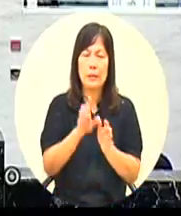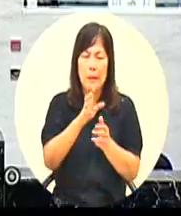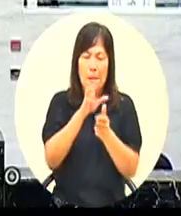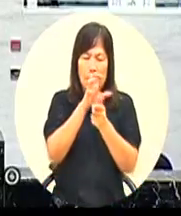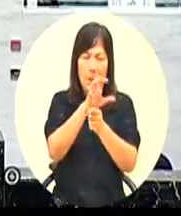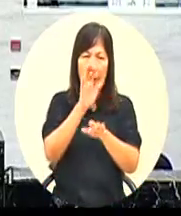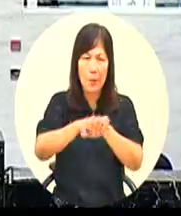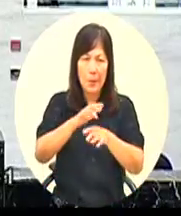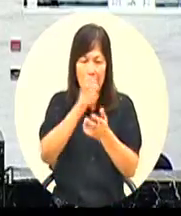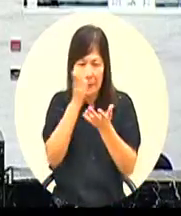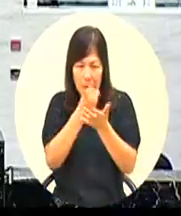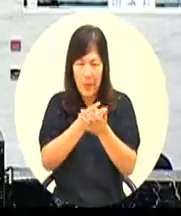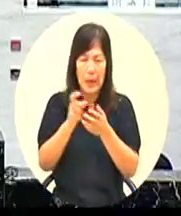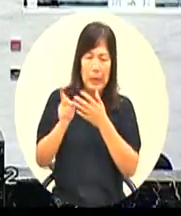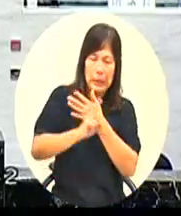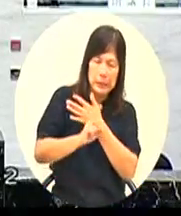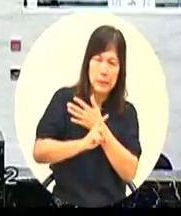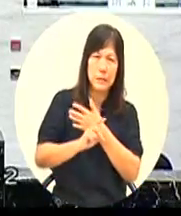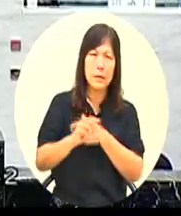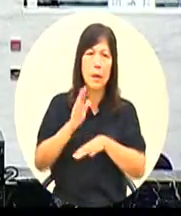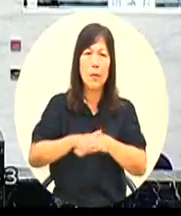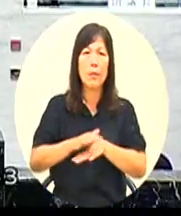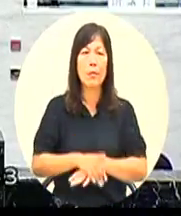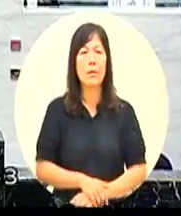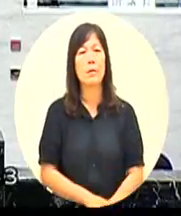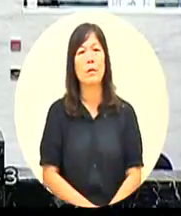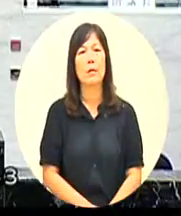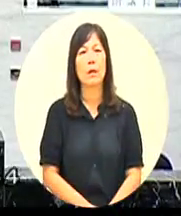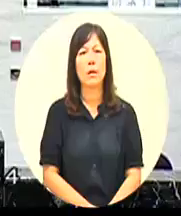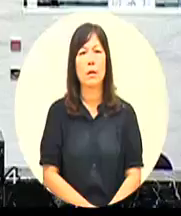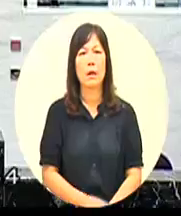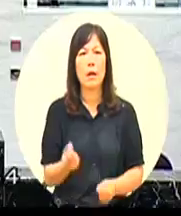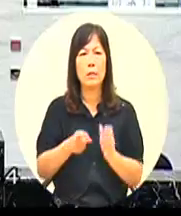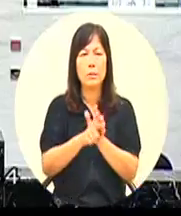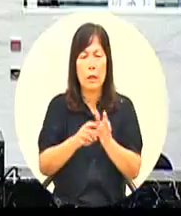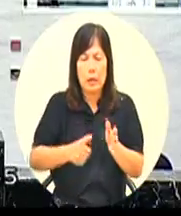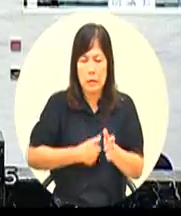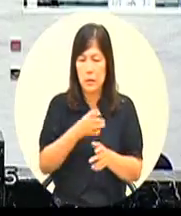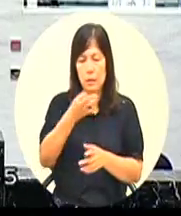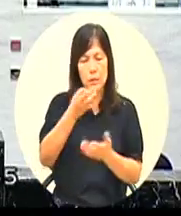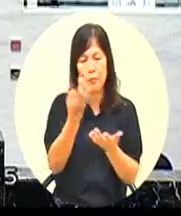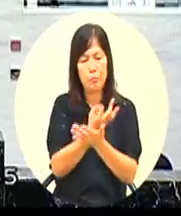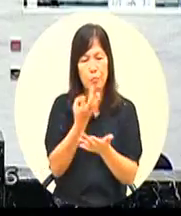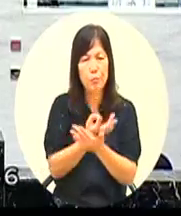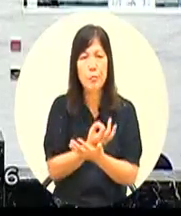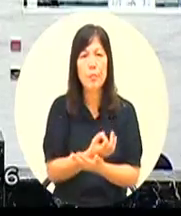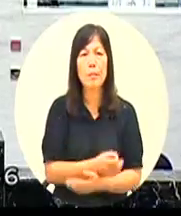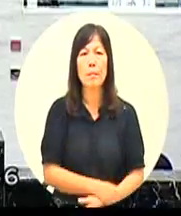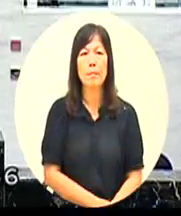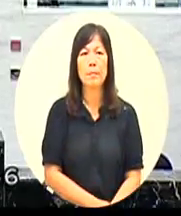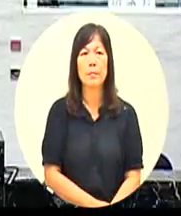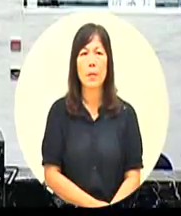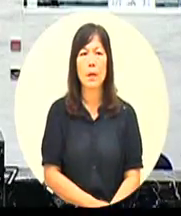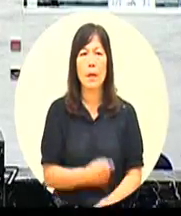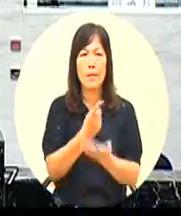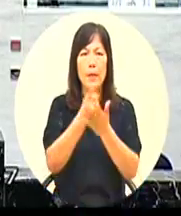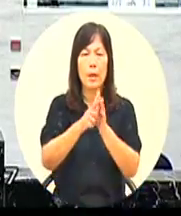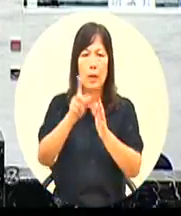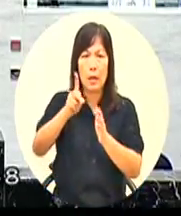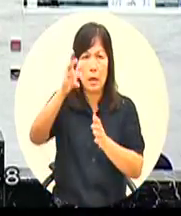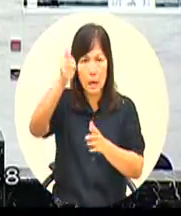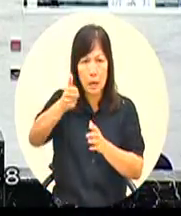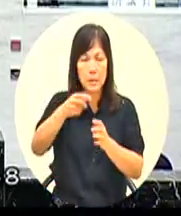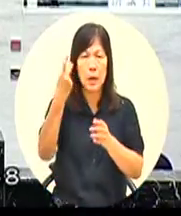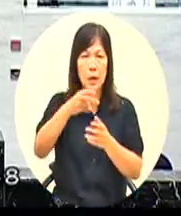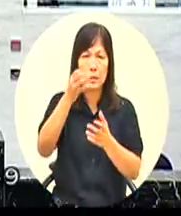或者是比较紧张的回复啦，因为事实上真的是钱不够，所以可能呢各位这个科长或者是股